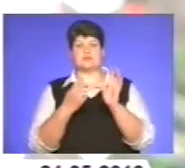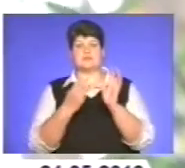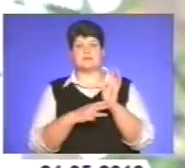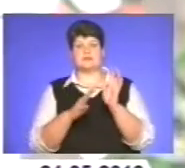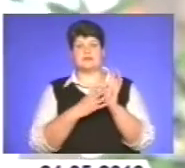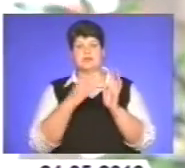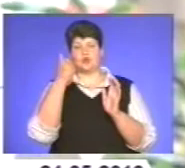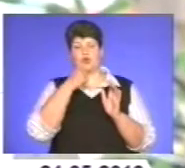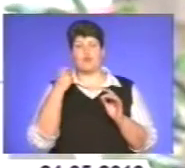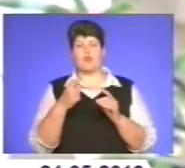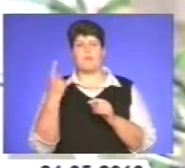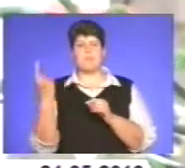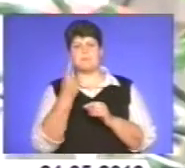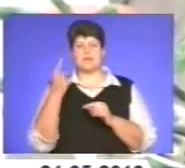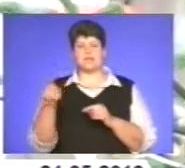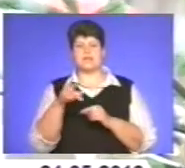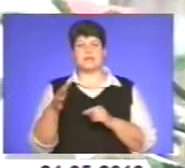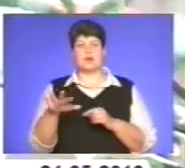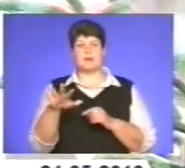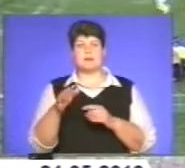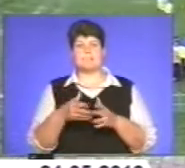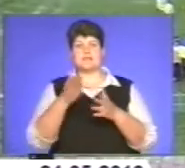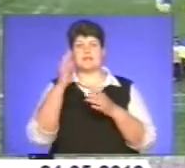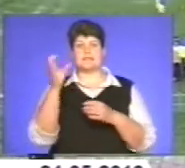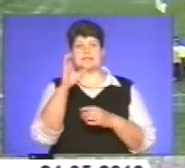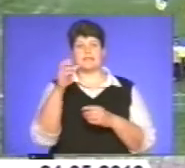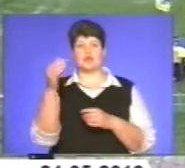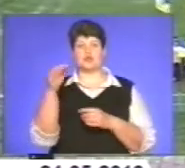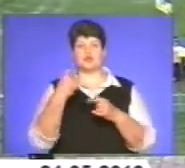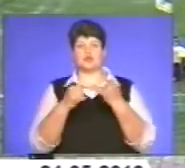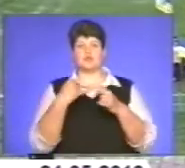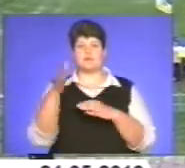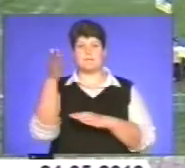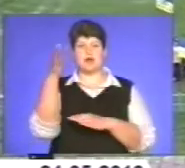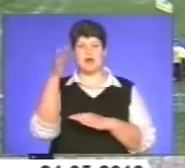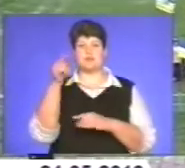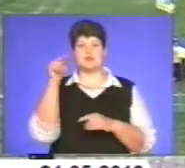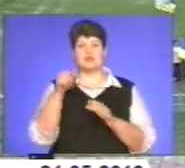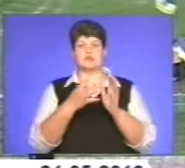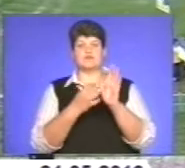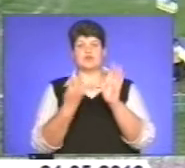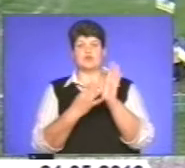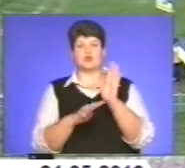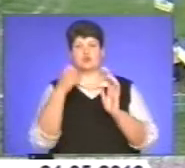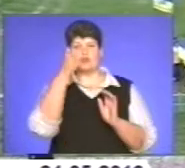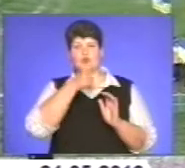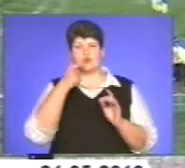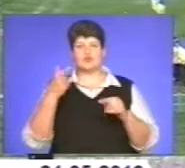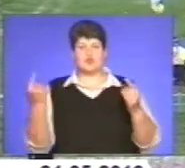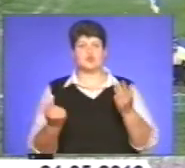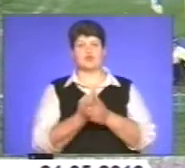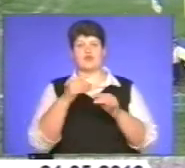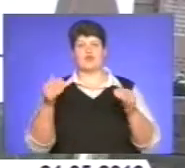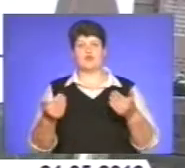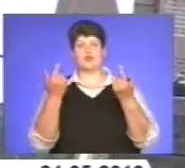року, вперше на Тернопільщині підняли синьо-жовтий прапор. У 1990 році громада знову відновила